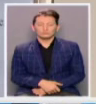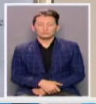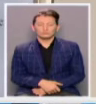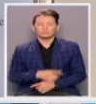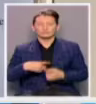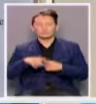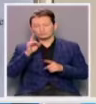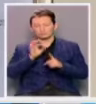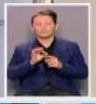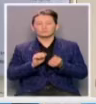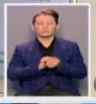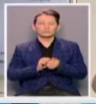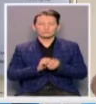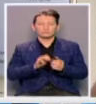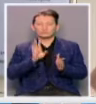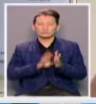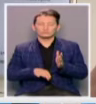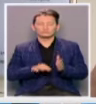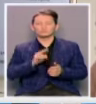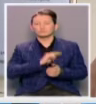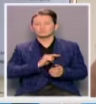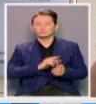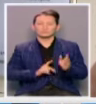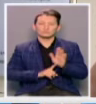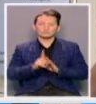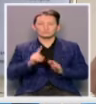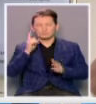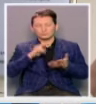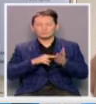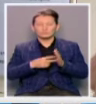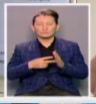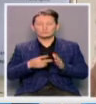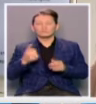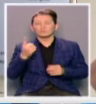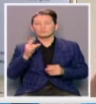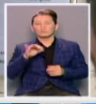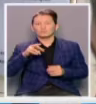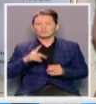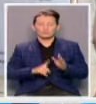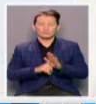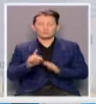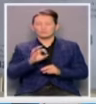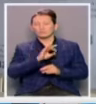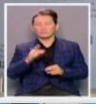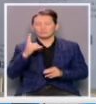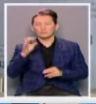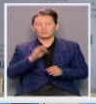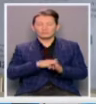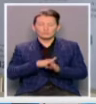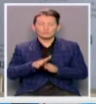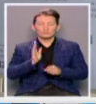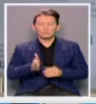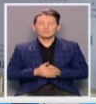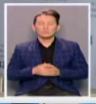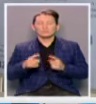мақсатымыз қағазсыз жұмысқа көшу, біздің жоспарымыз бірінші шілдеден толық көшіп кетуге. Келесі